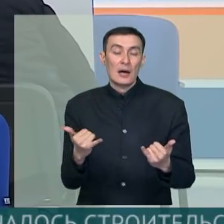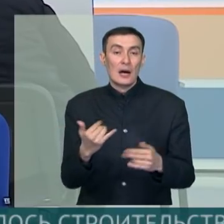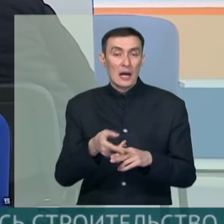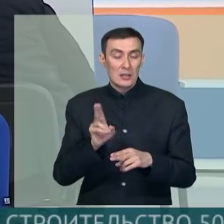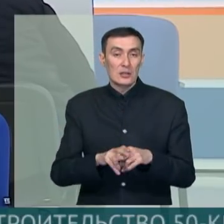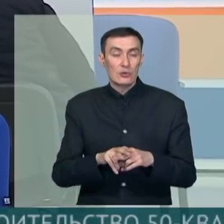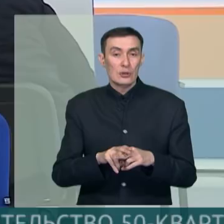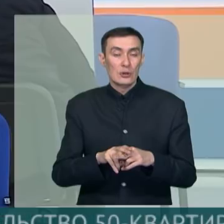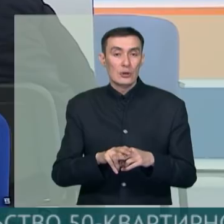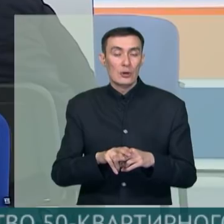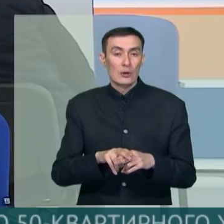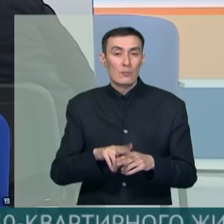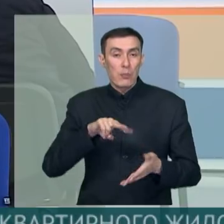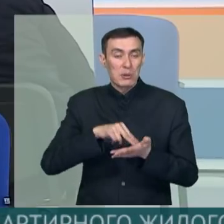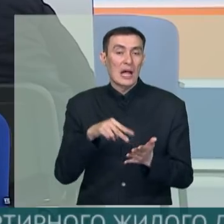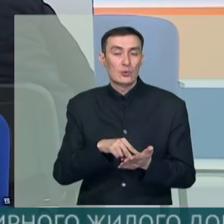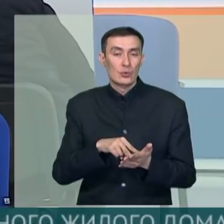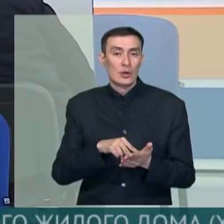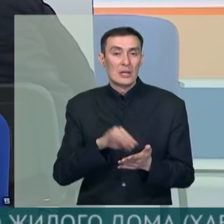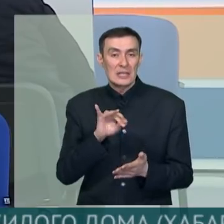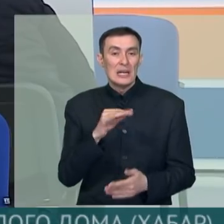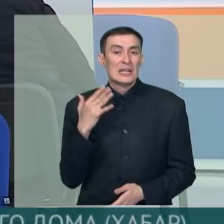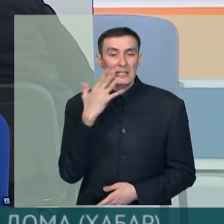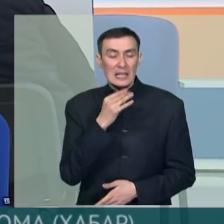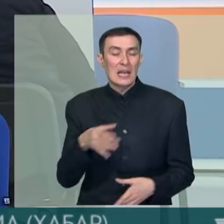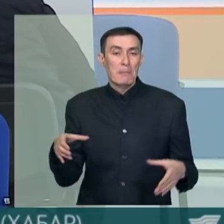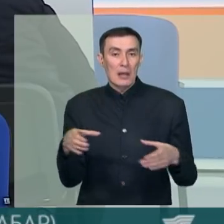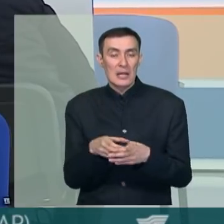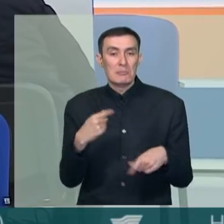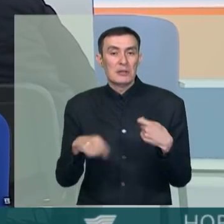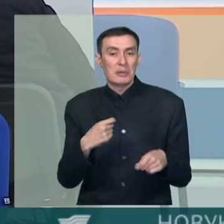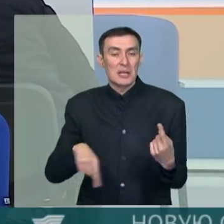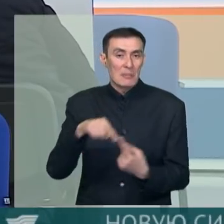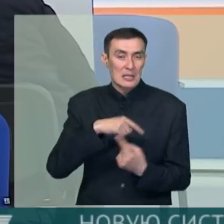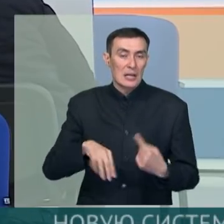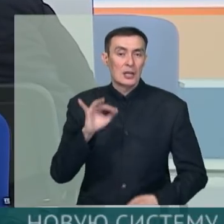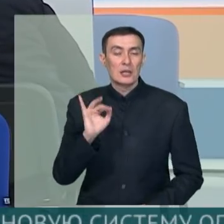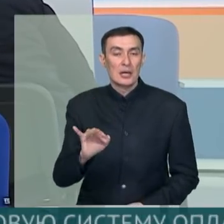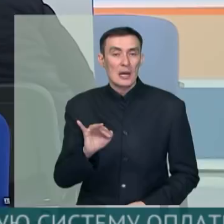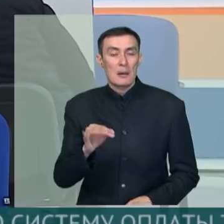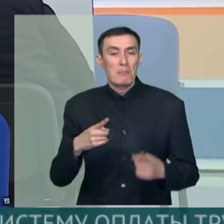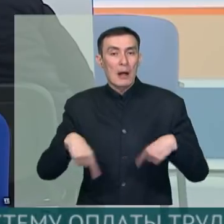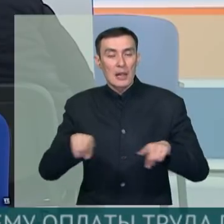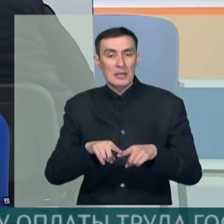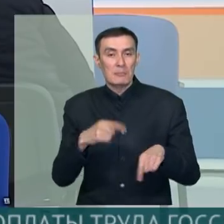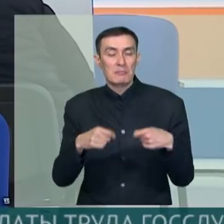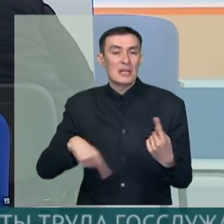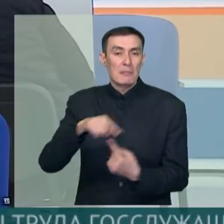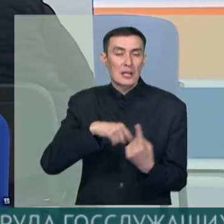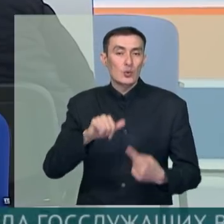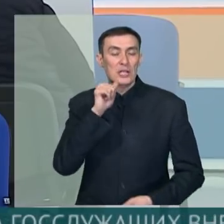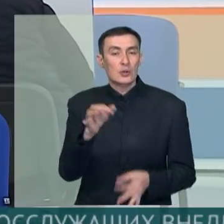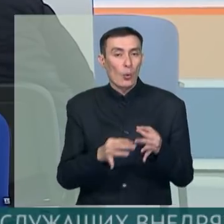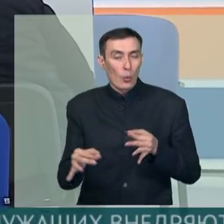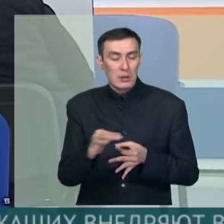по планам и Национальной палаты предпринимателей, и палаты предпринимателей Кустанайской